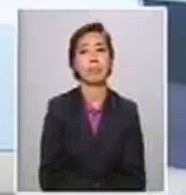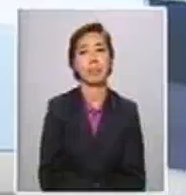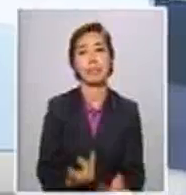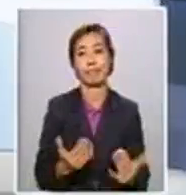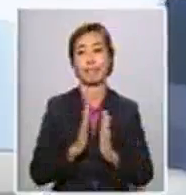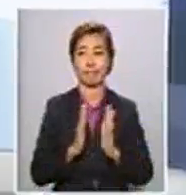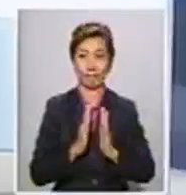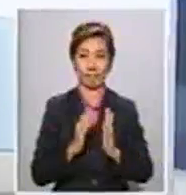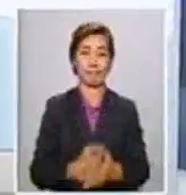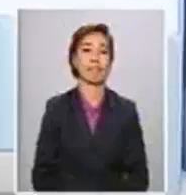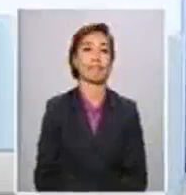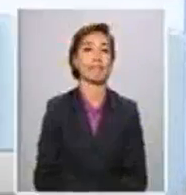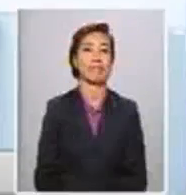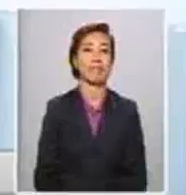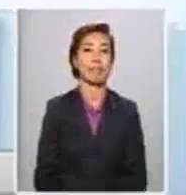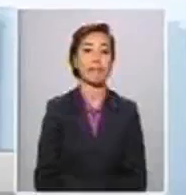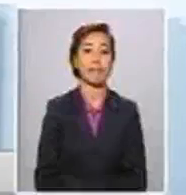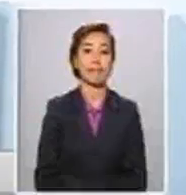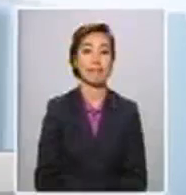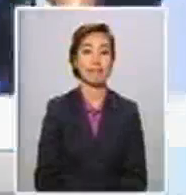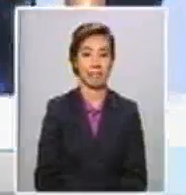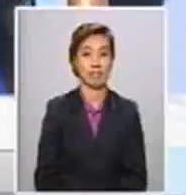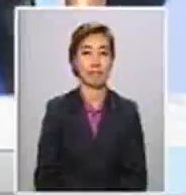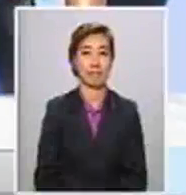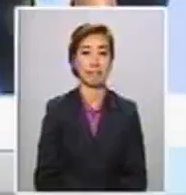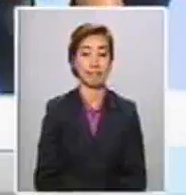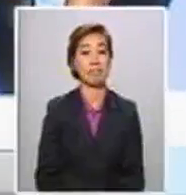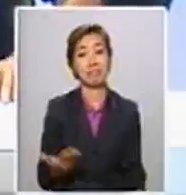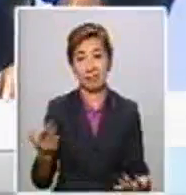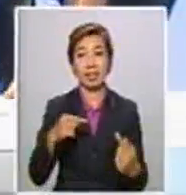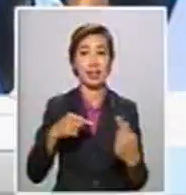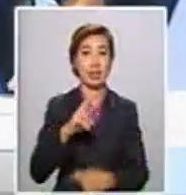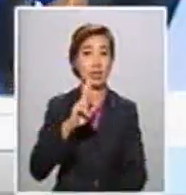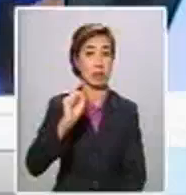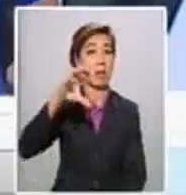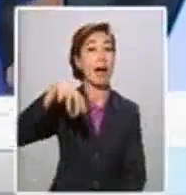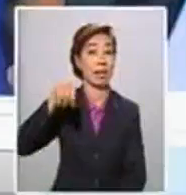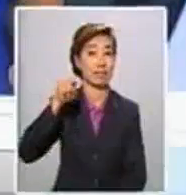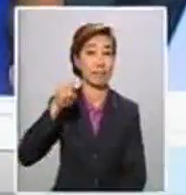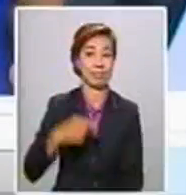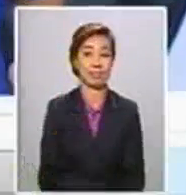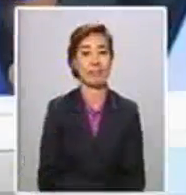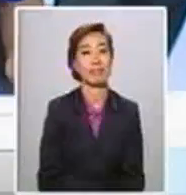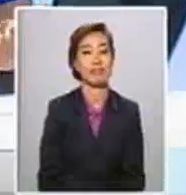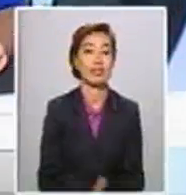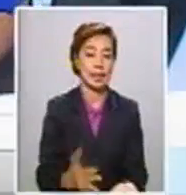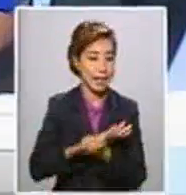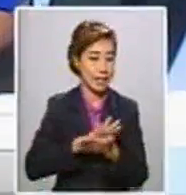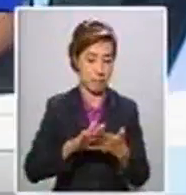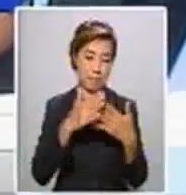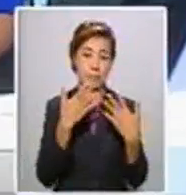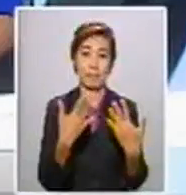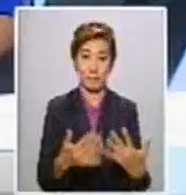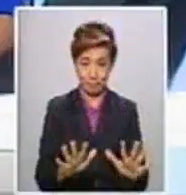อบคุณฮะคุณพิษณุครับ ขอบคุณครับ ครับก็นั่นคือบรรยากาศนะฮะจากสภา ค่ะ ก็เรียบร้อยนะ